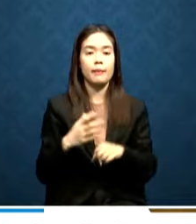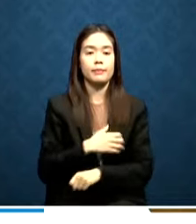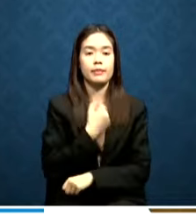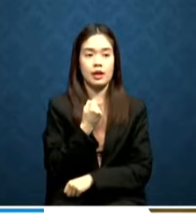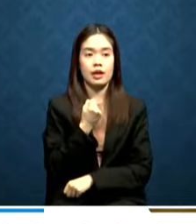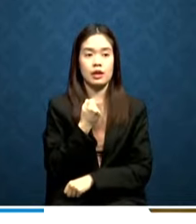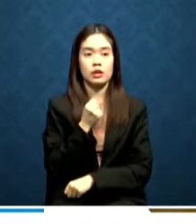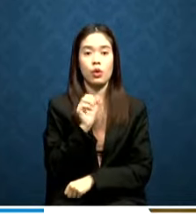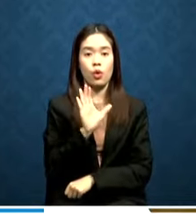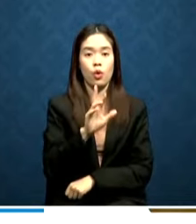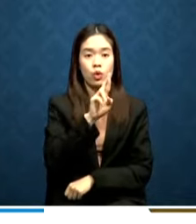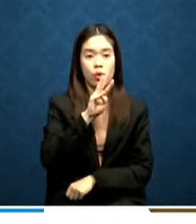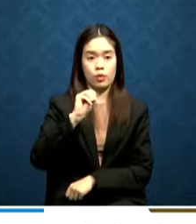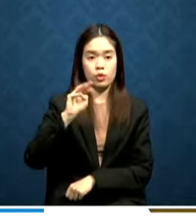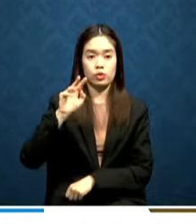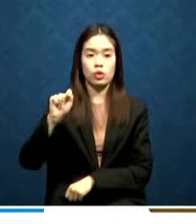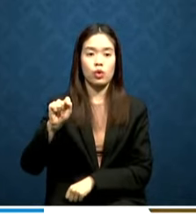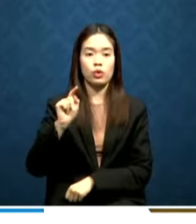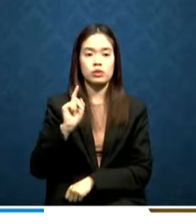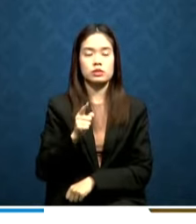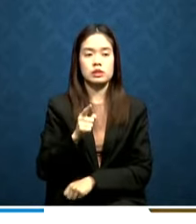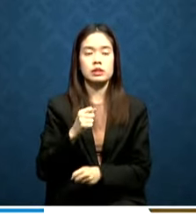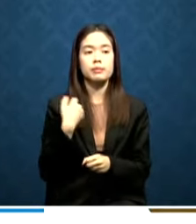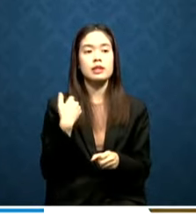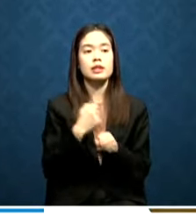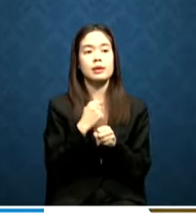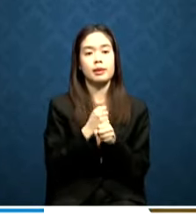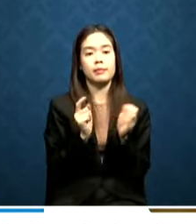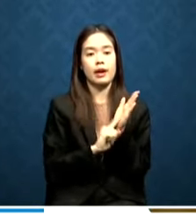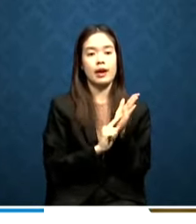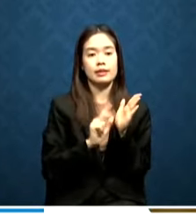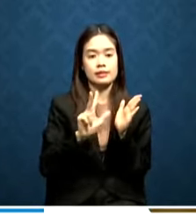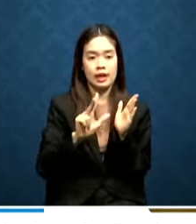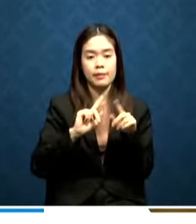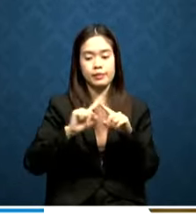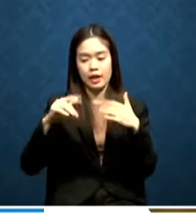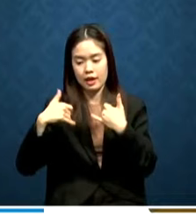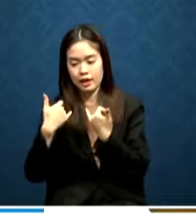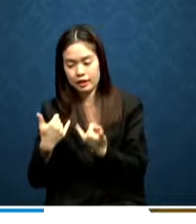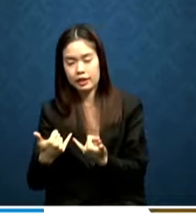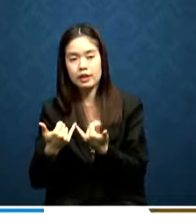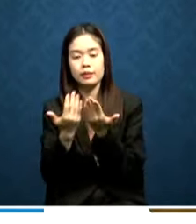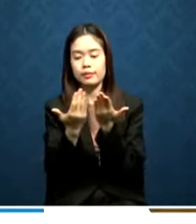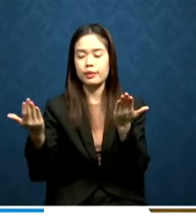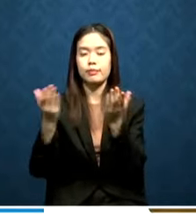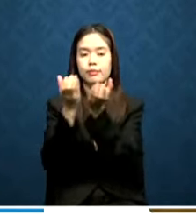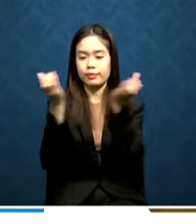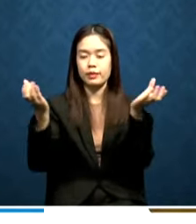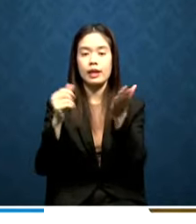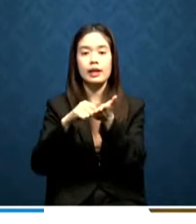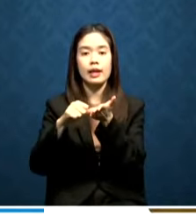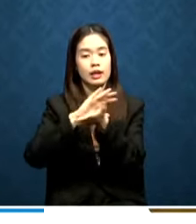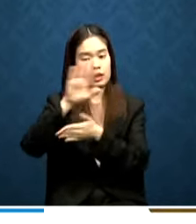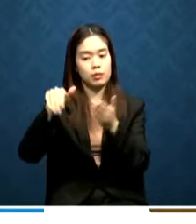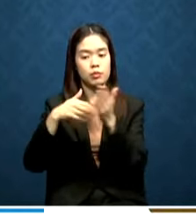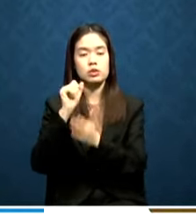ของคณะรัฐมนตรีโดยแท้มันมีการทำ3ครั้งครั้งนี้เป็นการถามว่าให้แก้ทั้งฉบับไหมถ้าโอเ